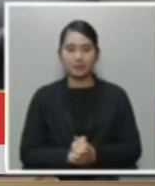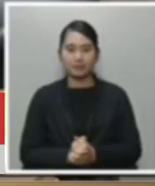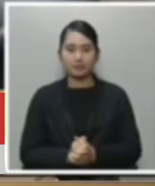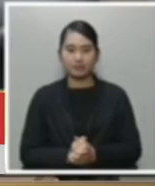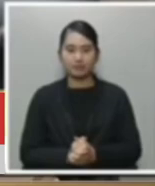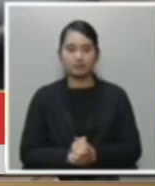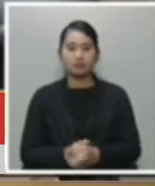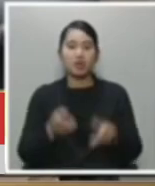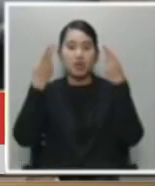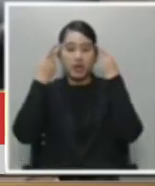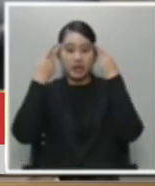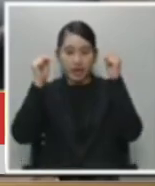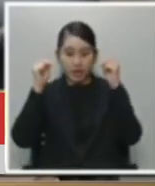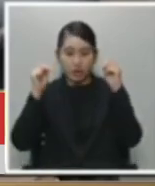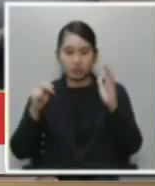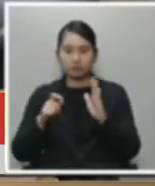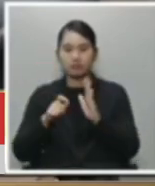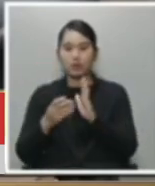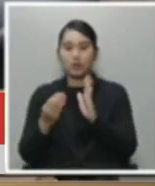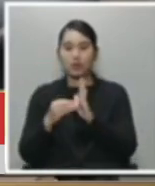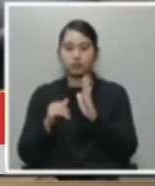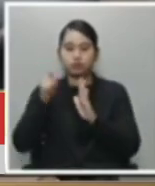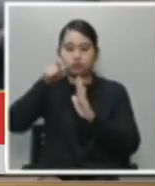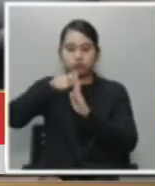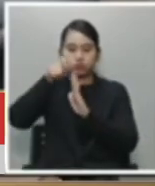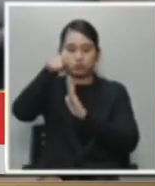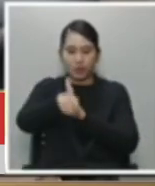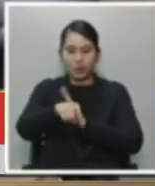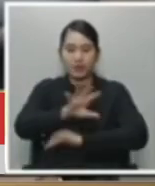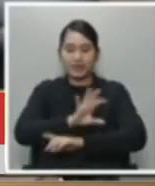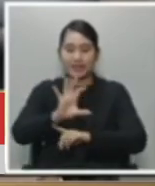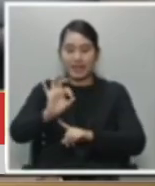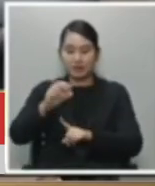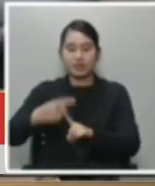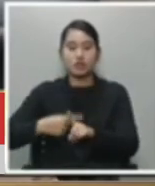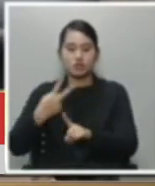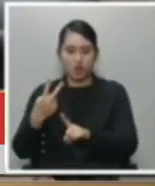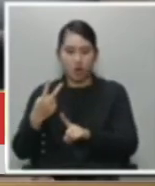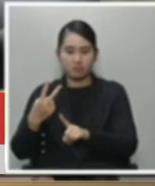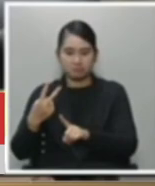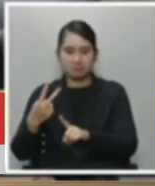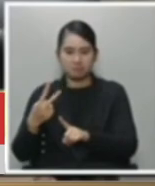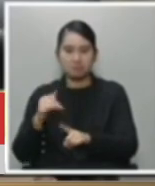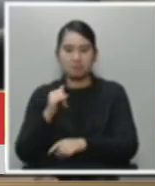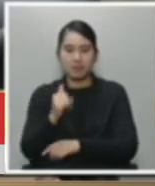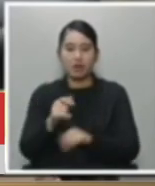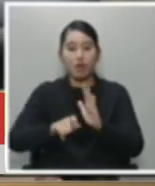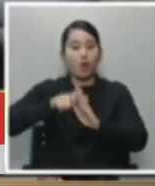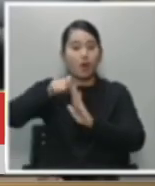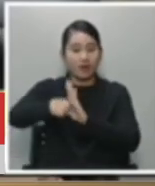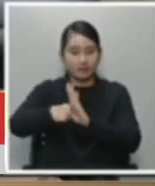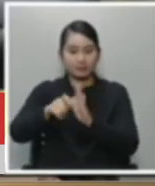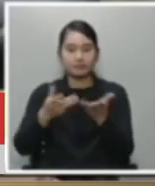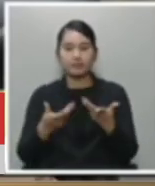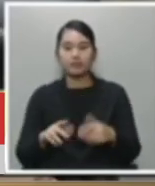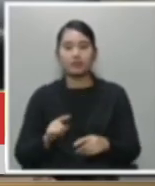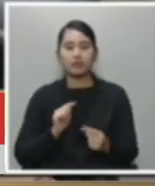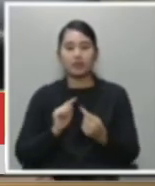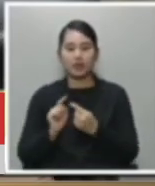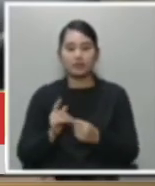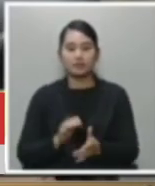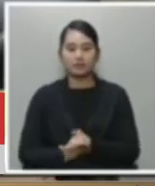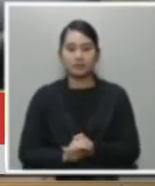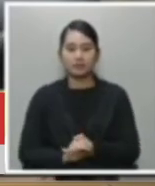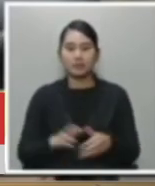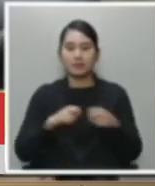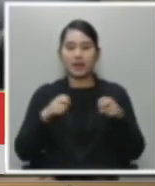นตรีเองนี่ได้เดินทางไปที่โคราชในวันที่9กุมภาพันธ์หลังจากที่เหตุการณ์ได้สงบลงแล้วเป็นการเดินทางหลังจากเหตุ